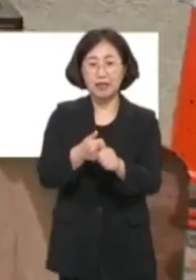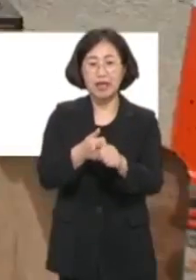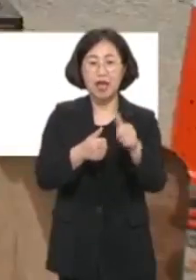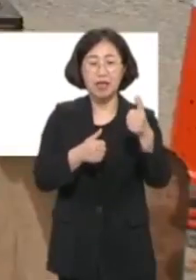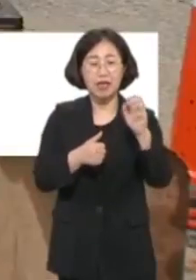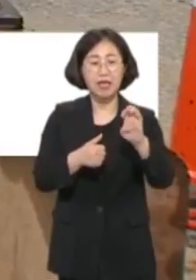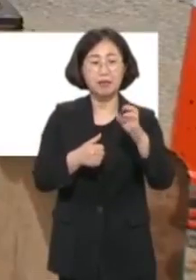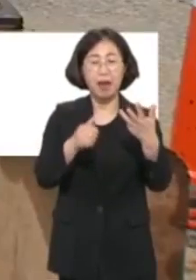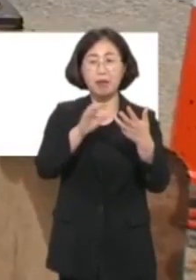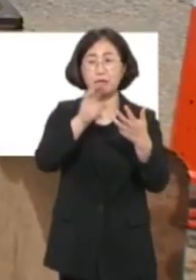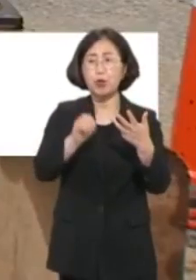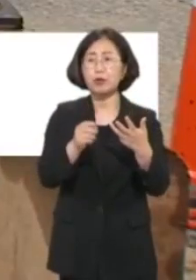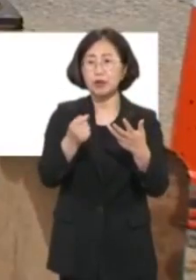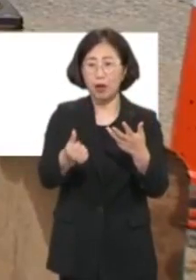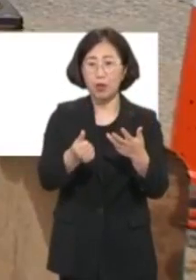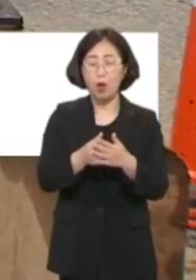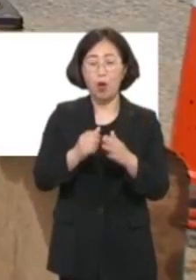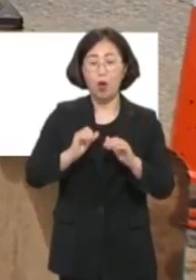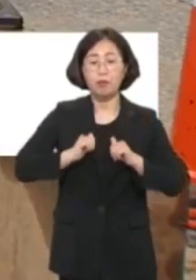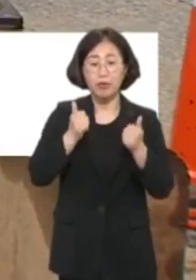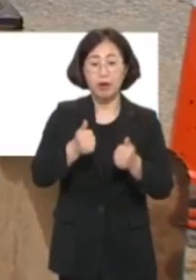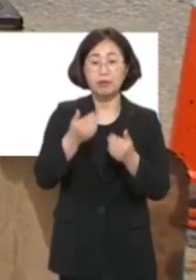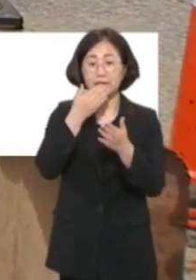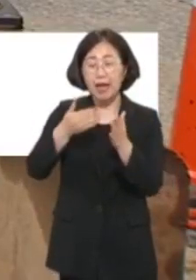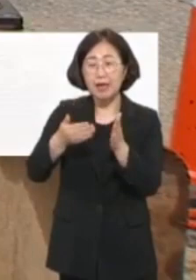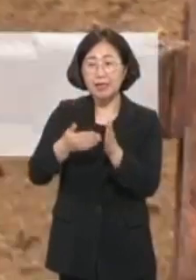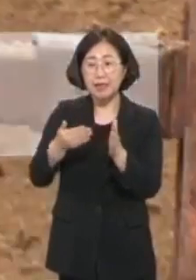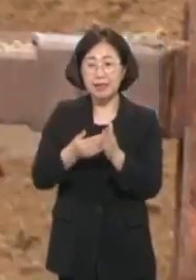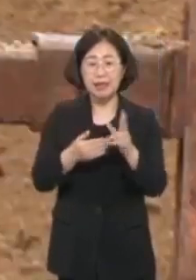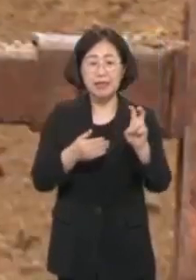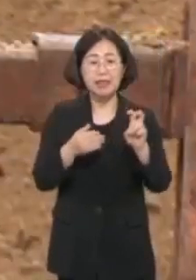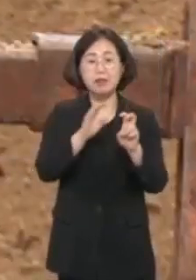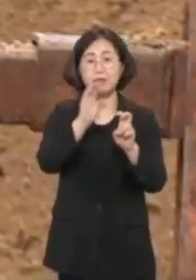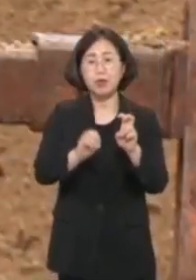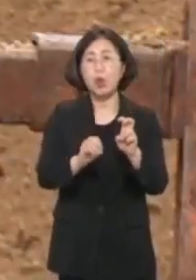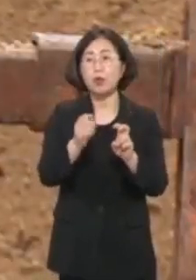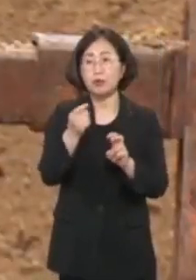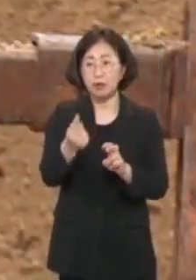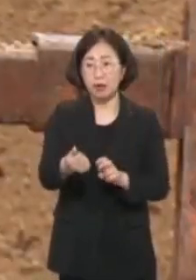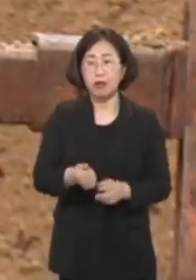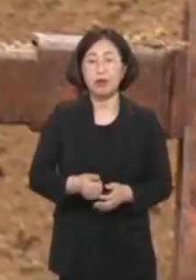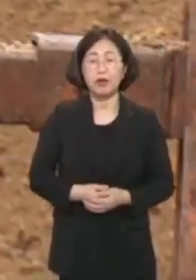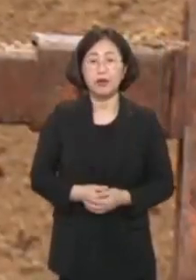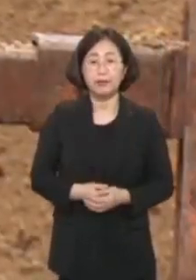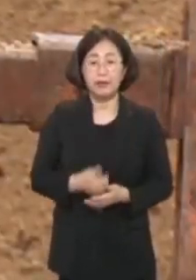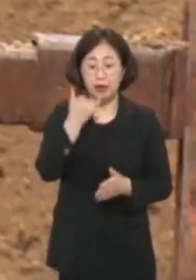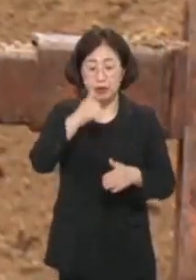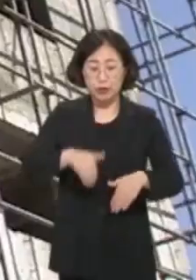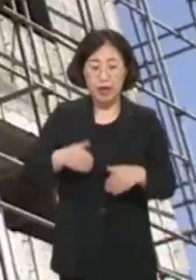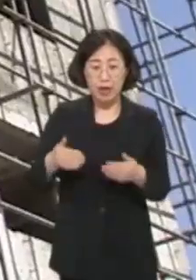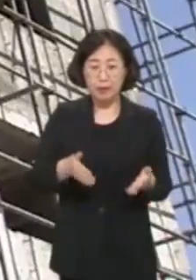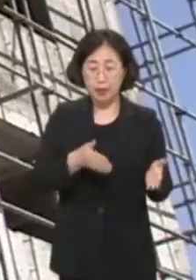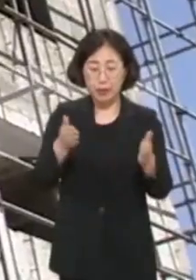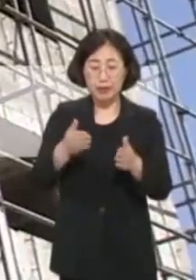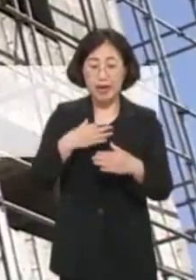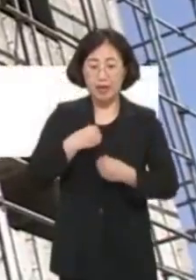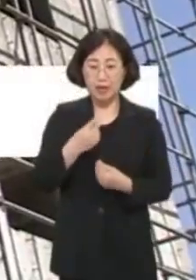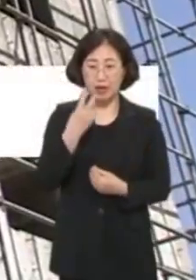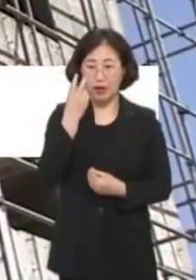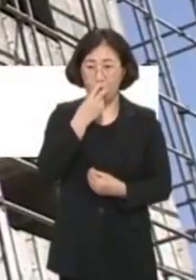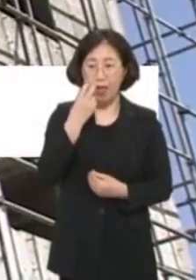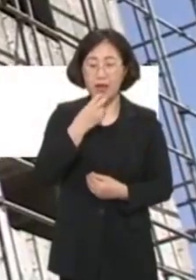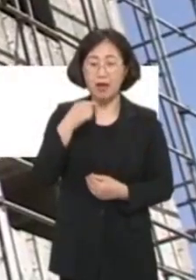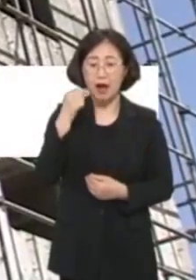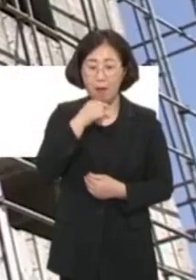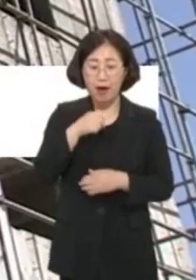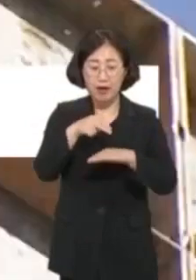48.5%에 그쳤고 특히 부여군과 당진시는 20%에 불과했습니다. 충남도는 안전 관리를 강화한 설계